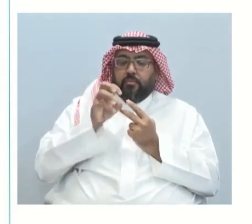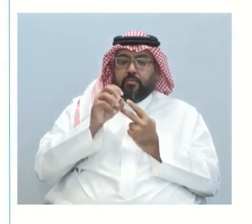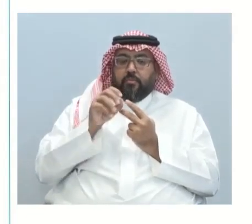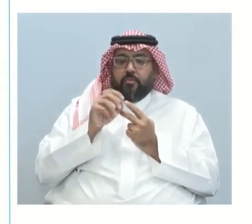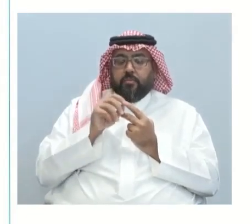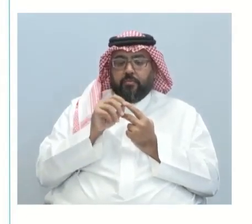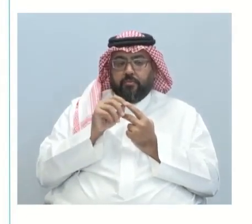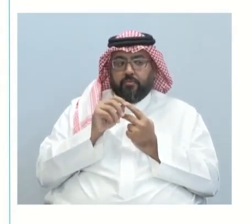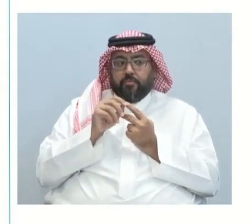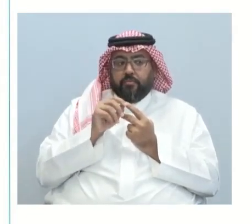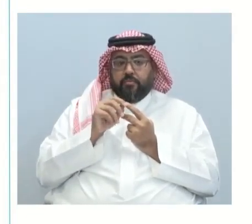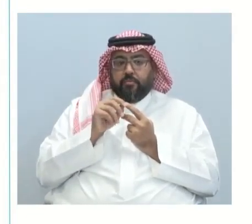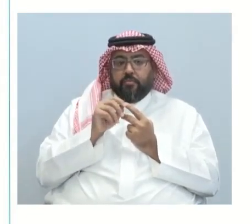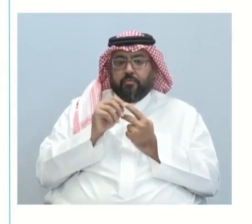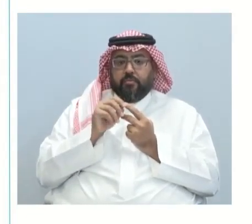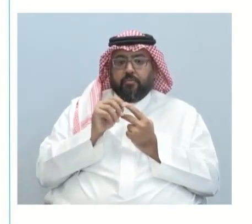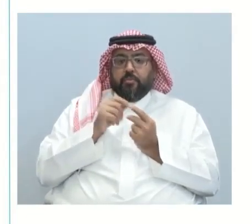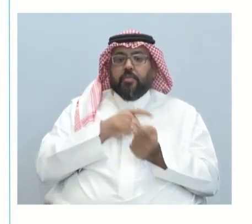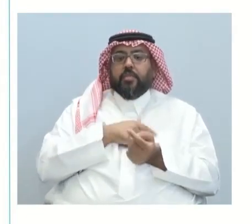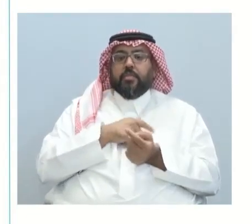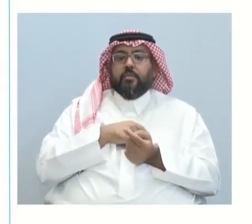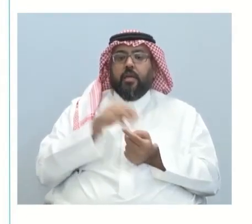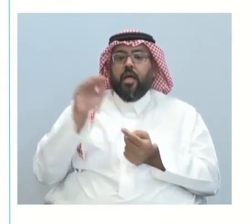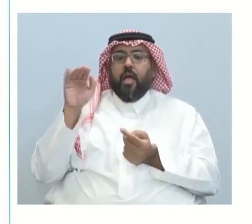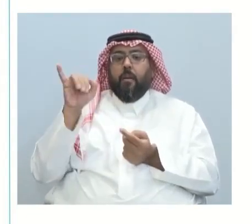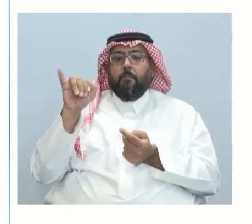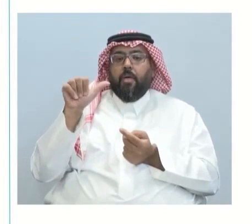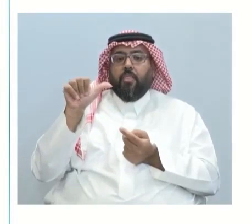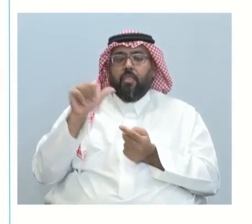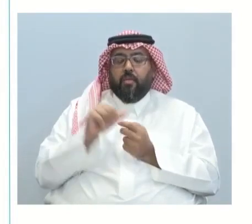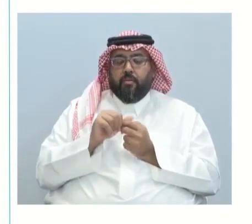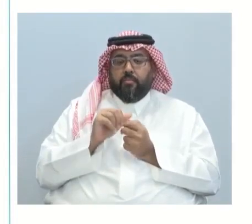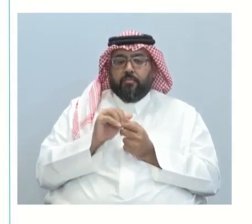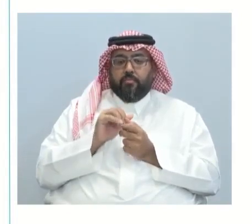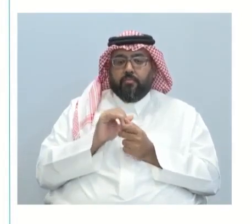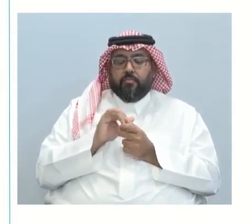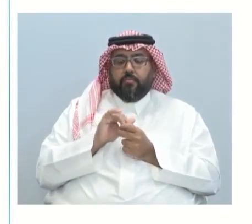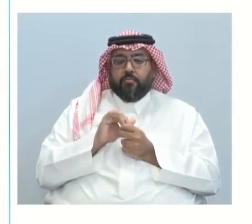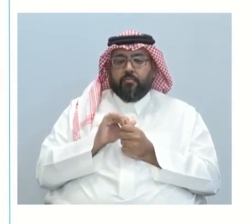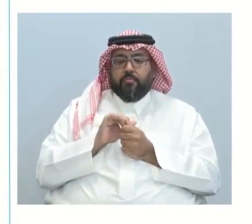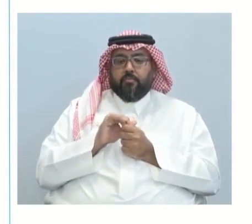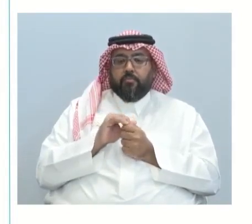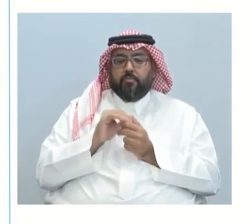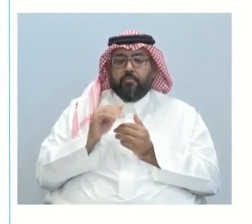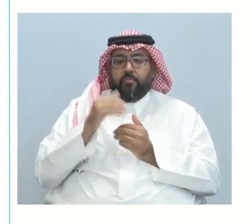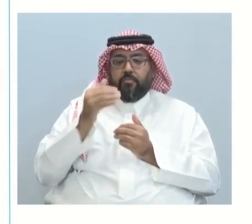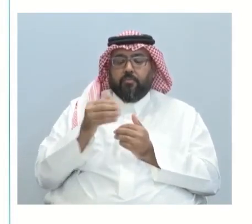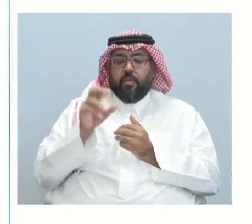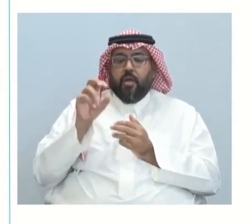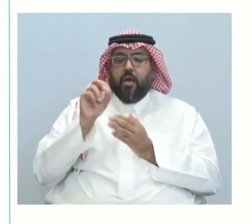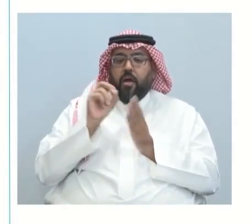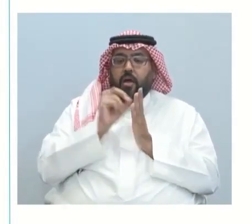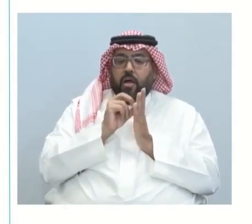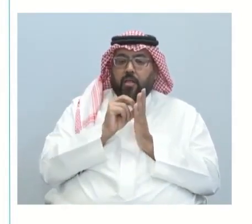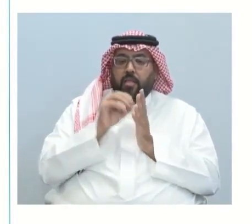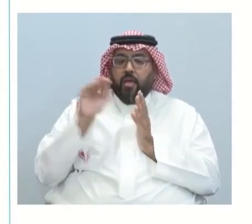الزوج من الالكترونات هي ماده نسميها ماده حمض او هو الحمض بينما القاعده